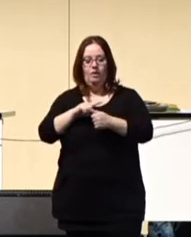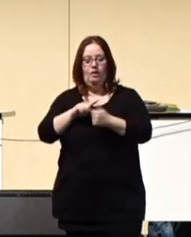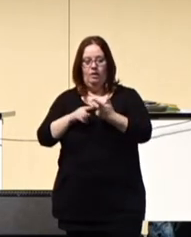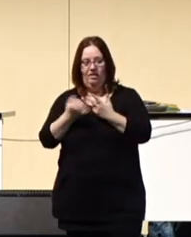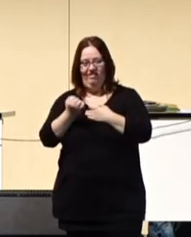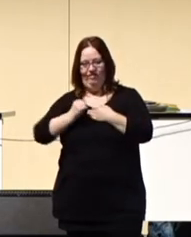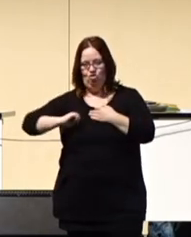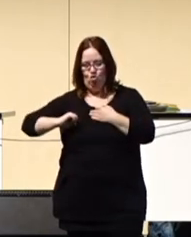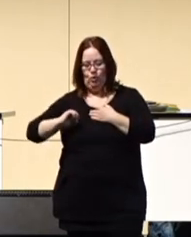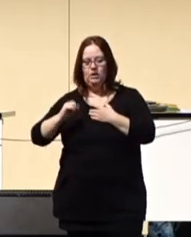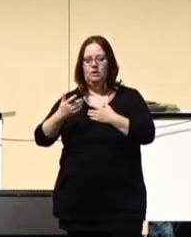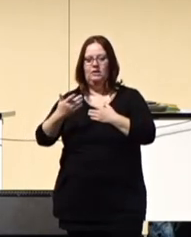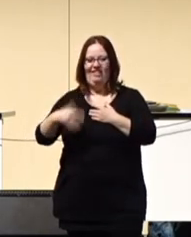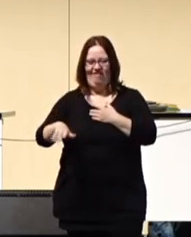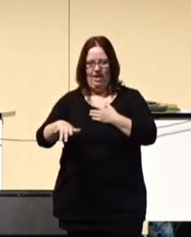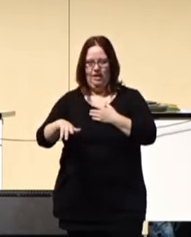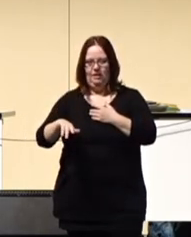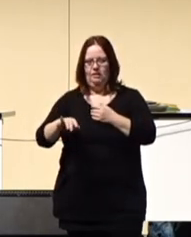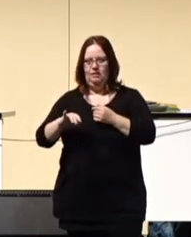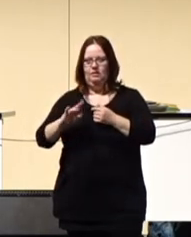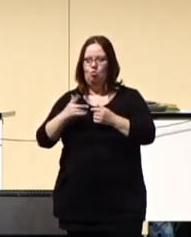es unzweifelhaft gegeben hat, einzelner